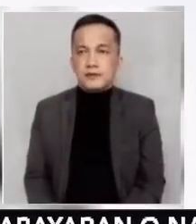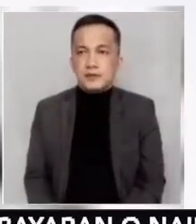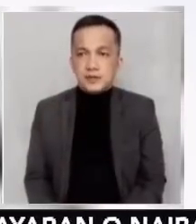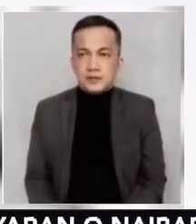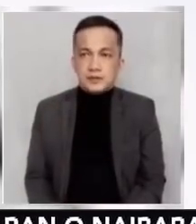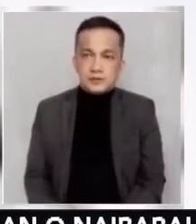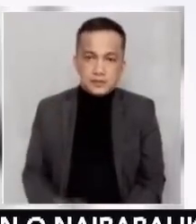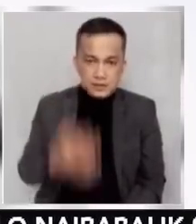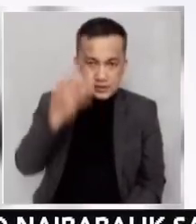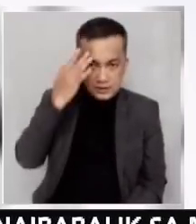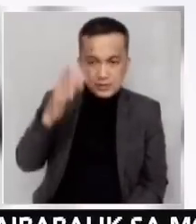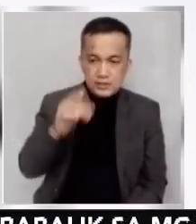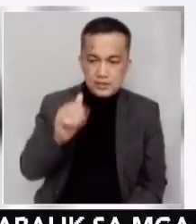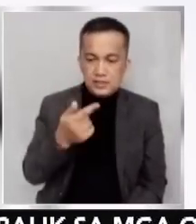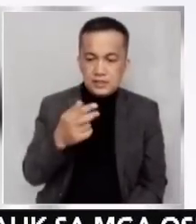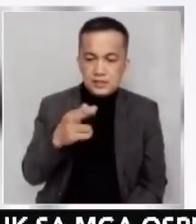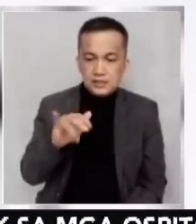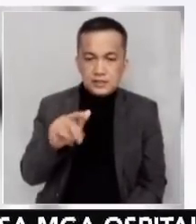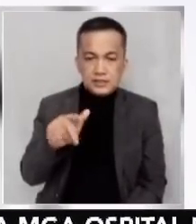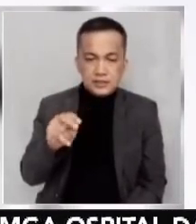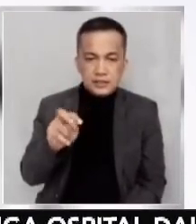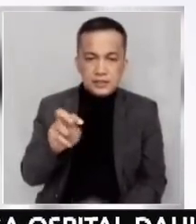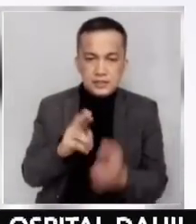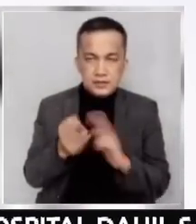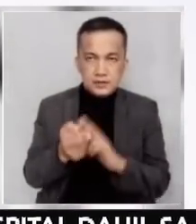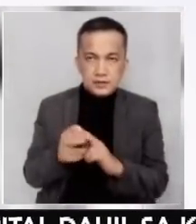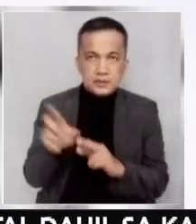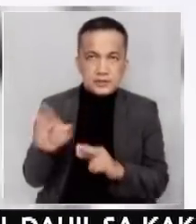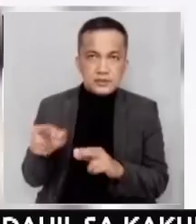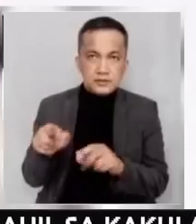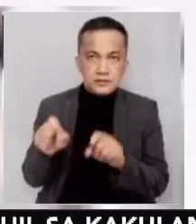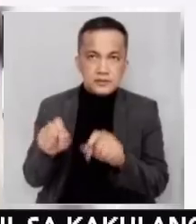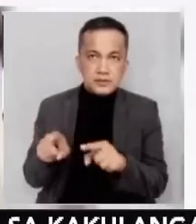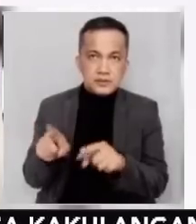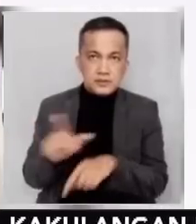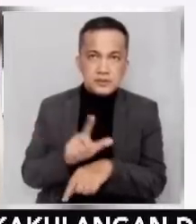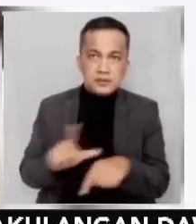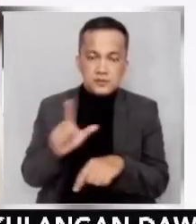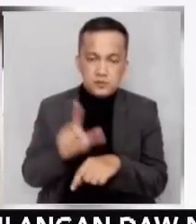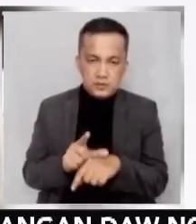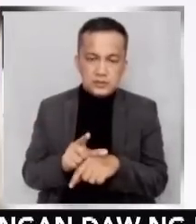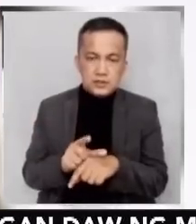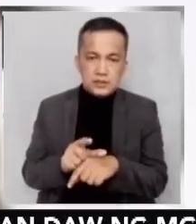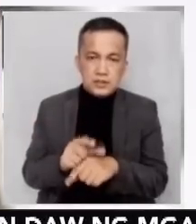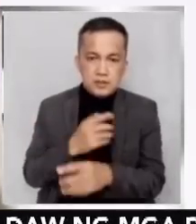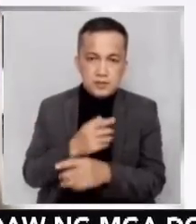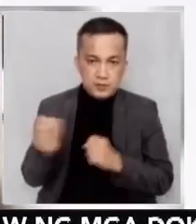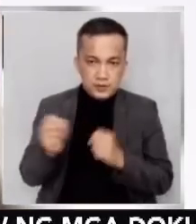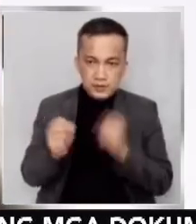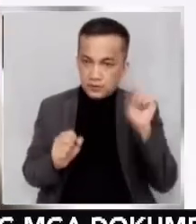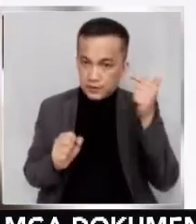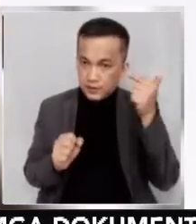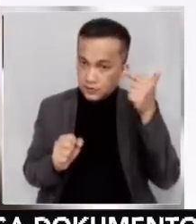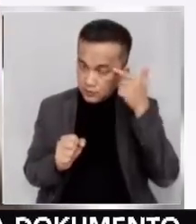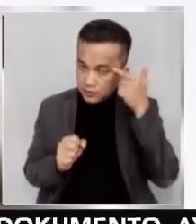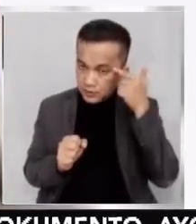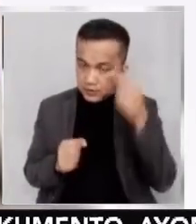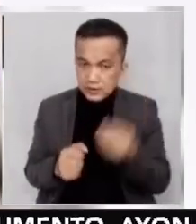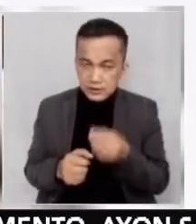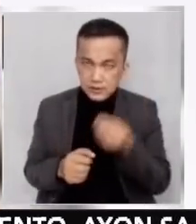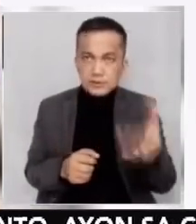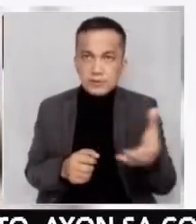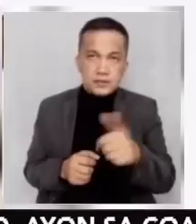reform na kanilang ibinenta ang lupa nila, babawiin po ng pamahalaan at ibibigay natin sa